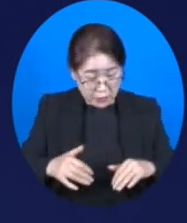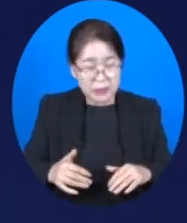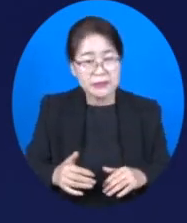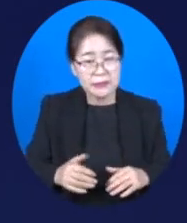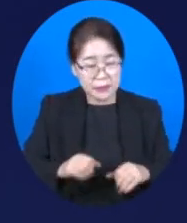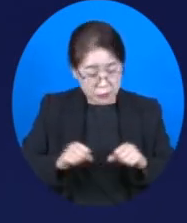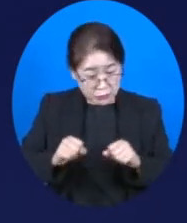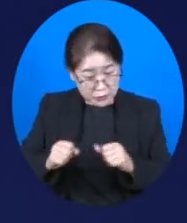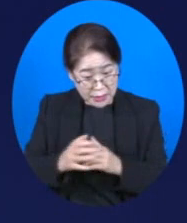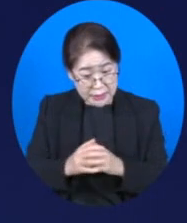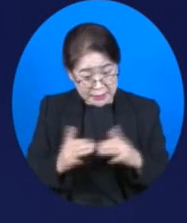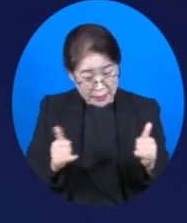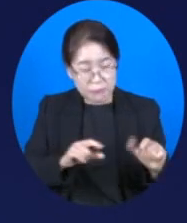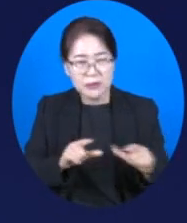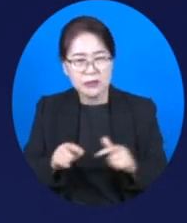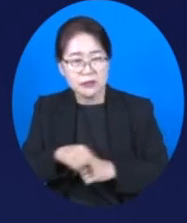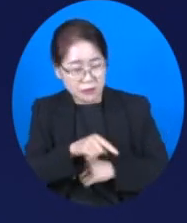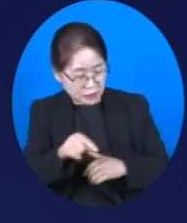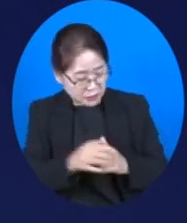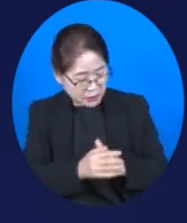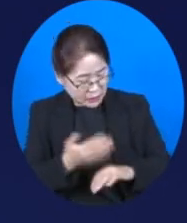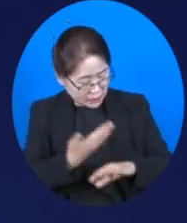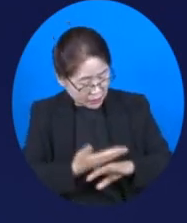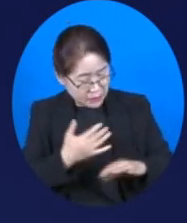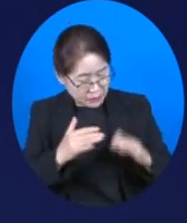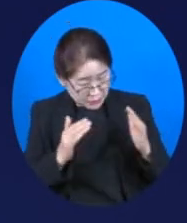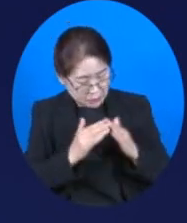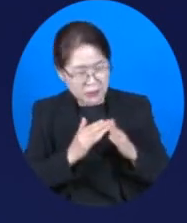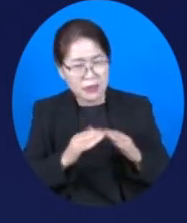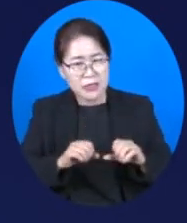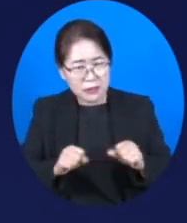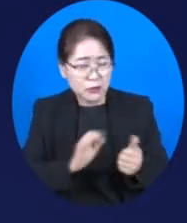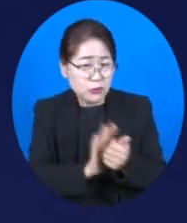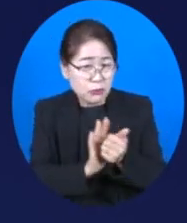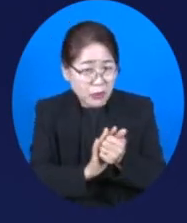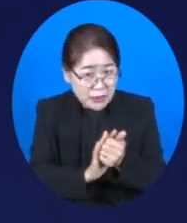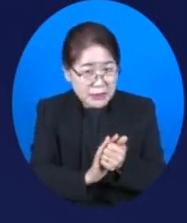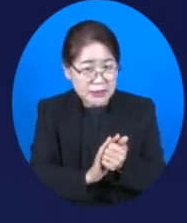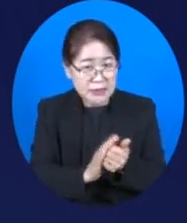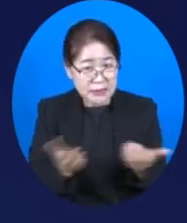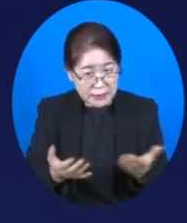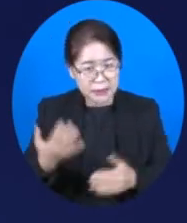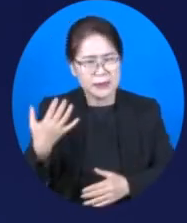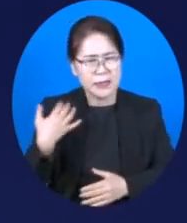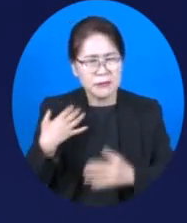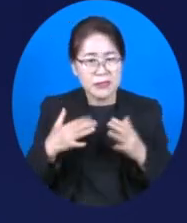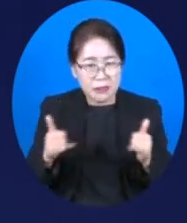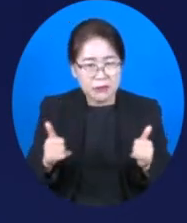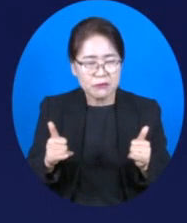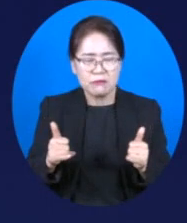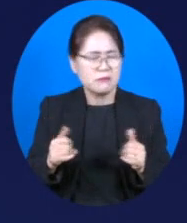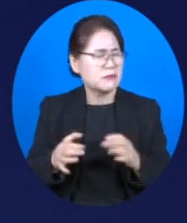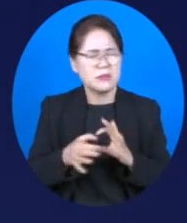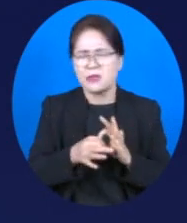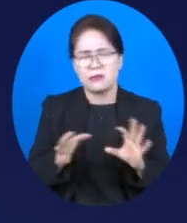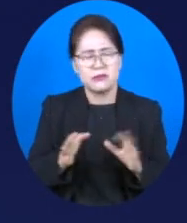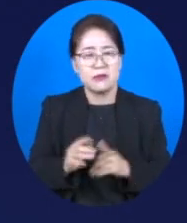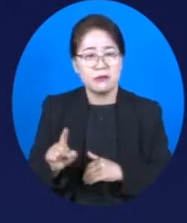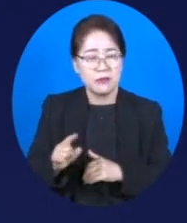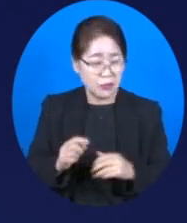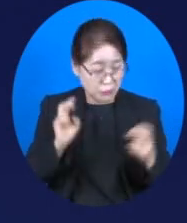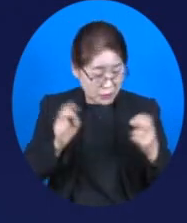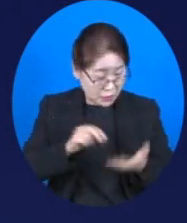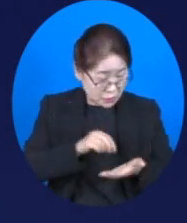환경 미화원이라 할지라도, 여러분 남의 집에 가서 일을 도와주는 파출부의 역할을 한다 할지라도, 예? 어떤